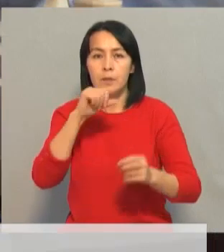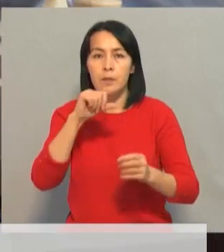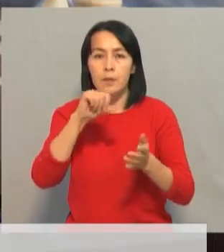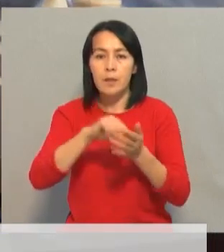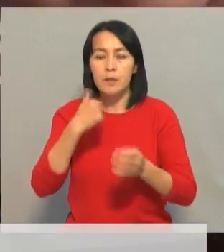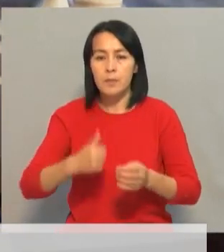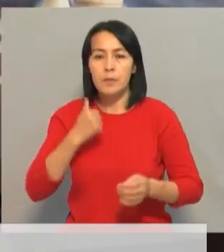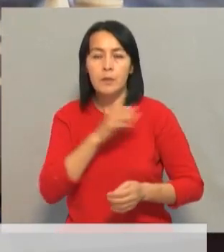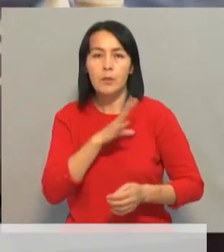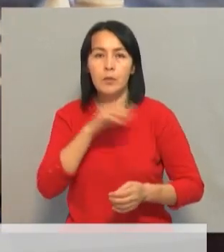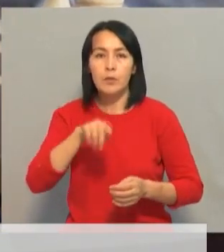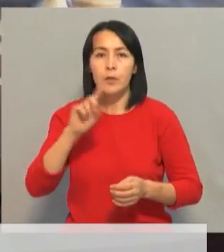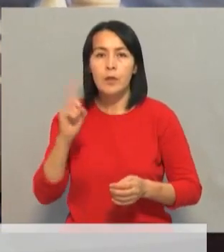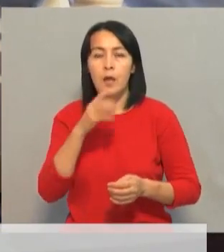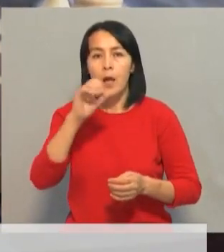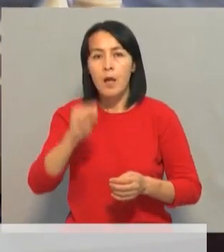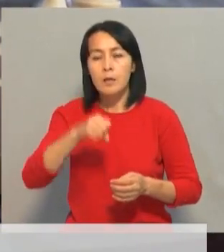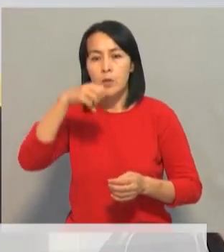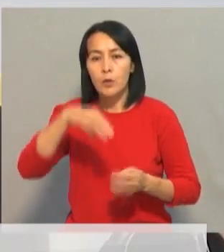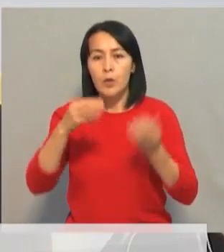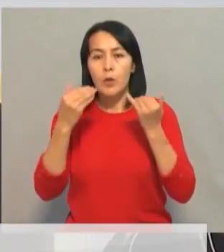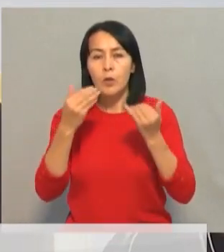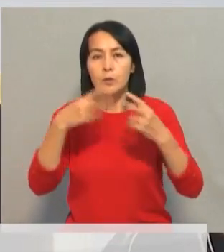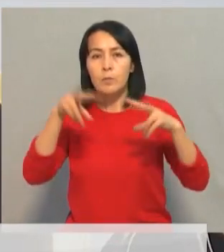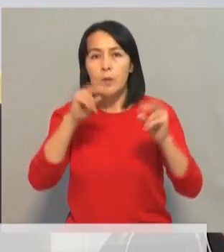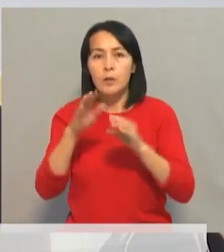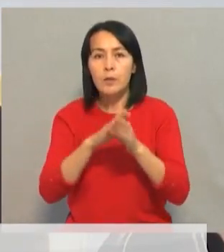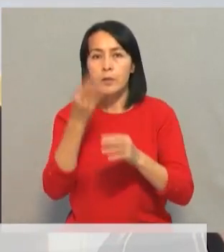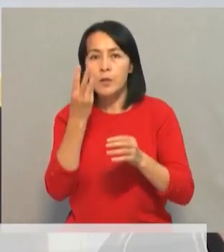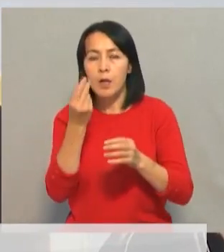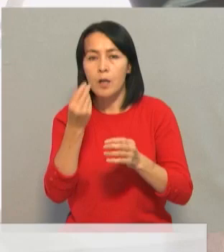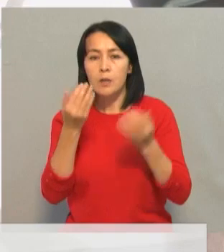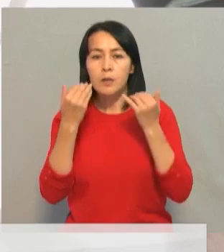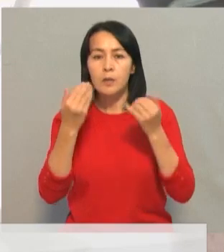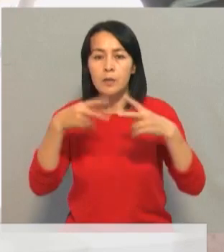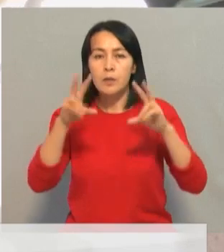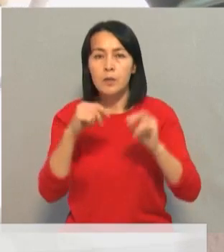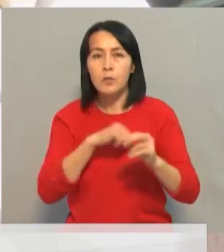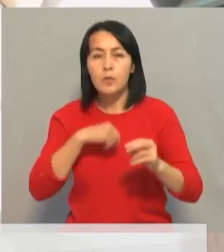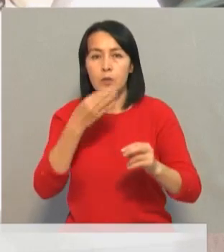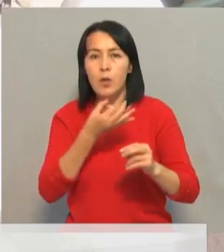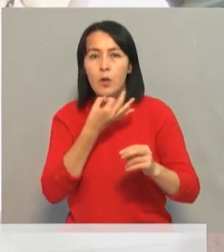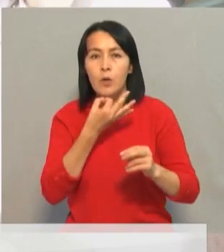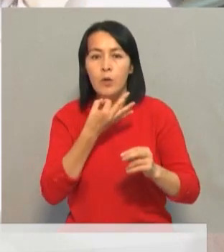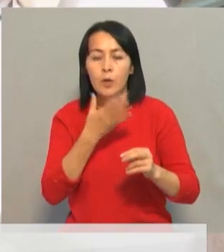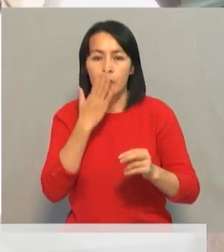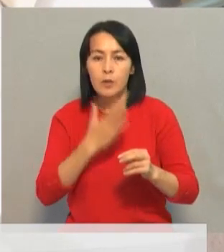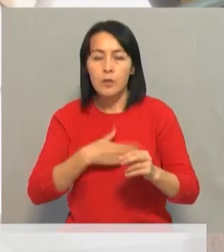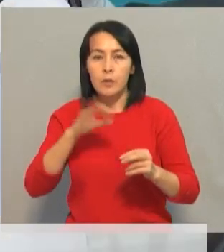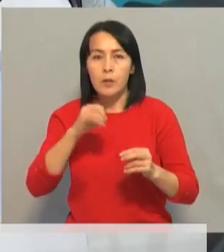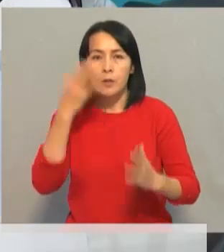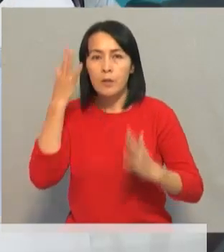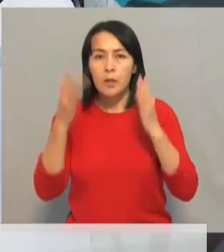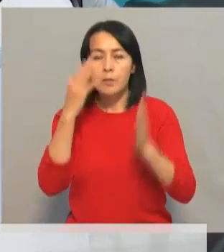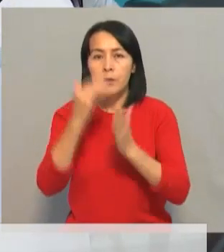белсенділік танытты. Солардың бірі Асылбек Түйетаев, ол мамандығы бойынша қаржыгер. Шахмат десе ішкен асын жерге қоятын Асылбектің арманы